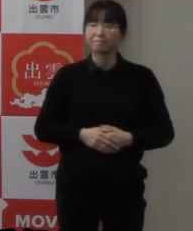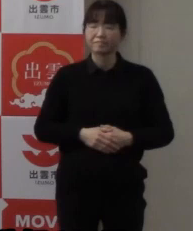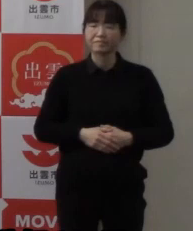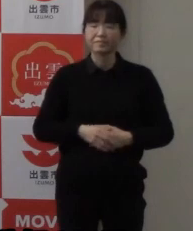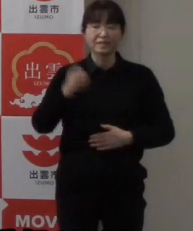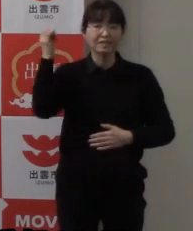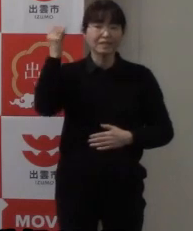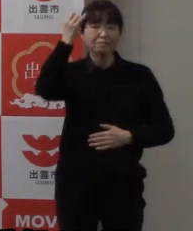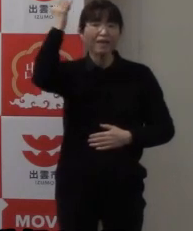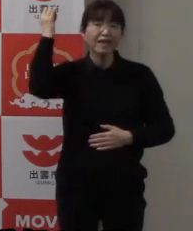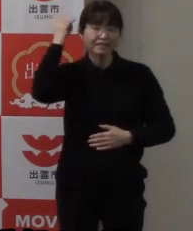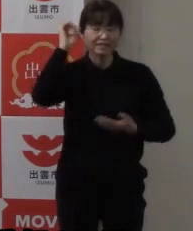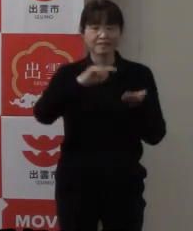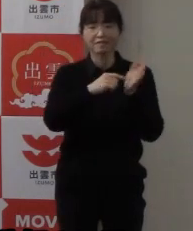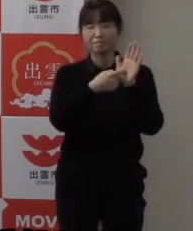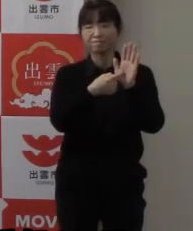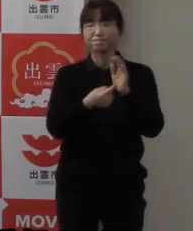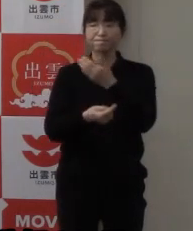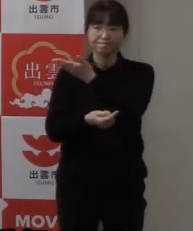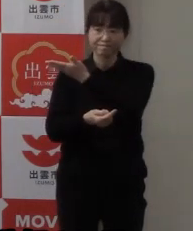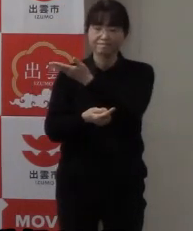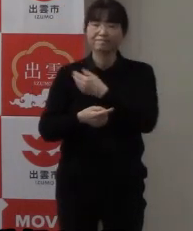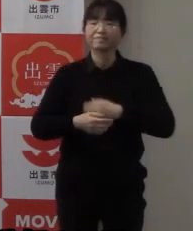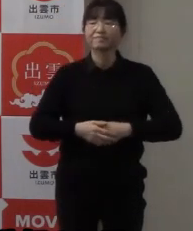イメージのあれも出てきますので、